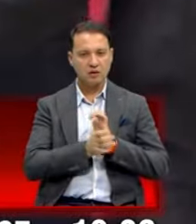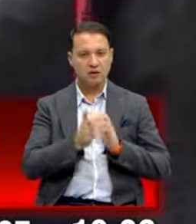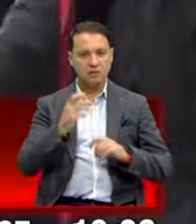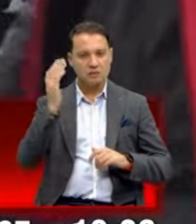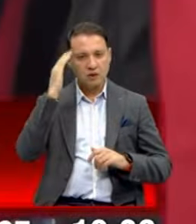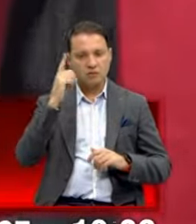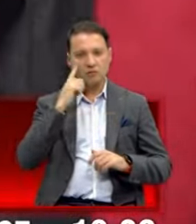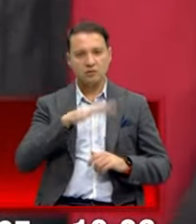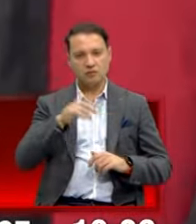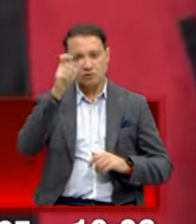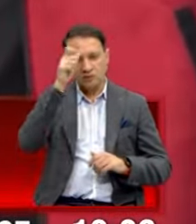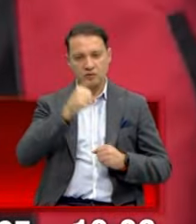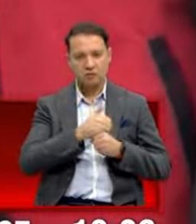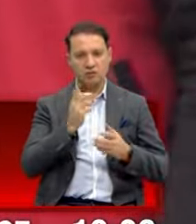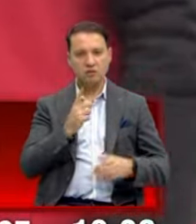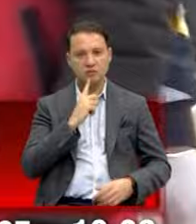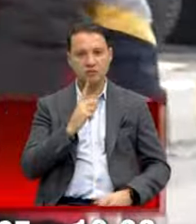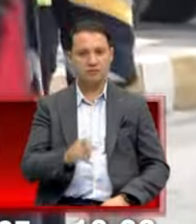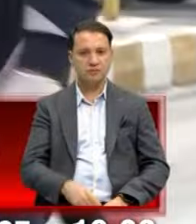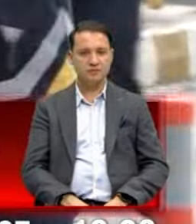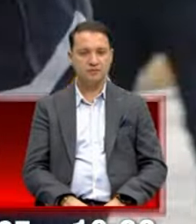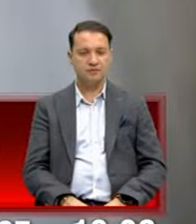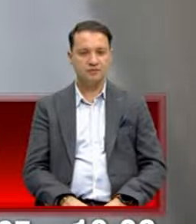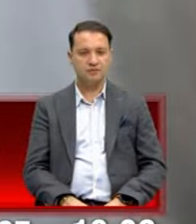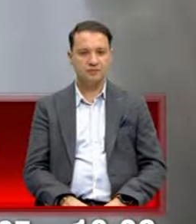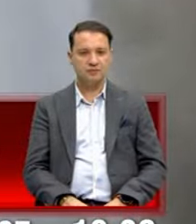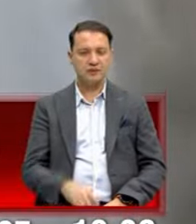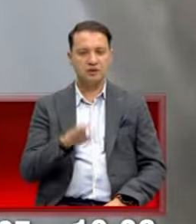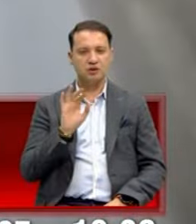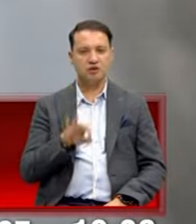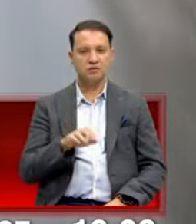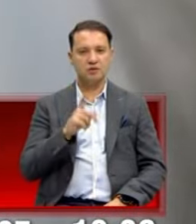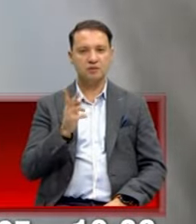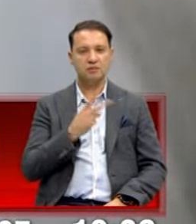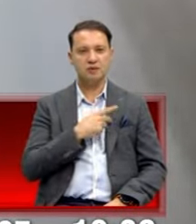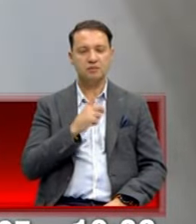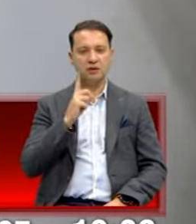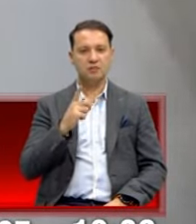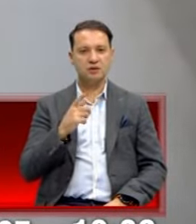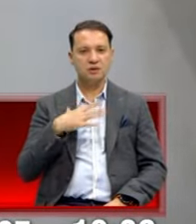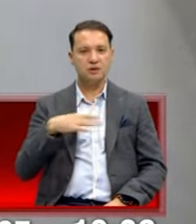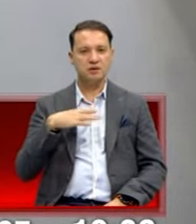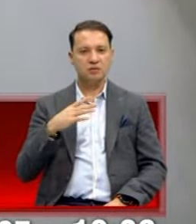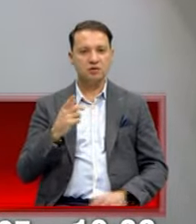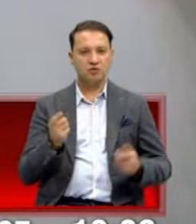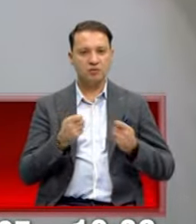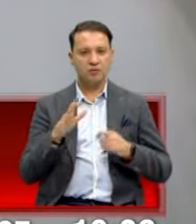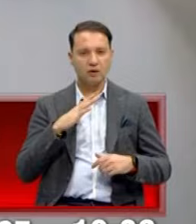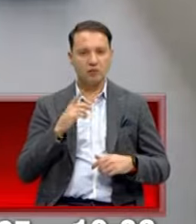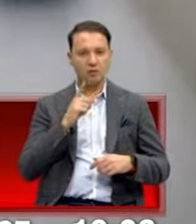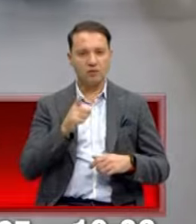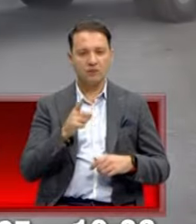olmak üzere tüm Türkiye'ye geçmiş olsun dileklerini iletti. Şu anda bizim tek bir gayremiz var. O